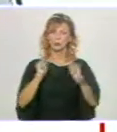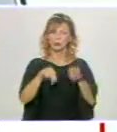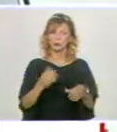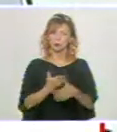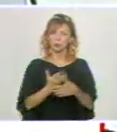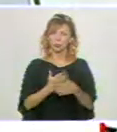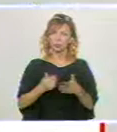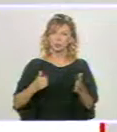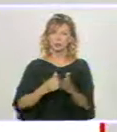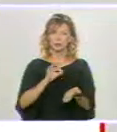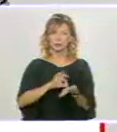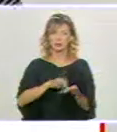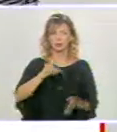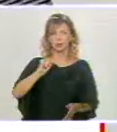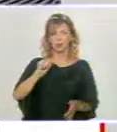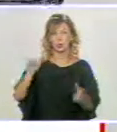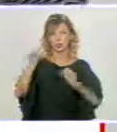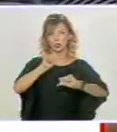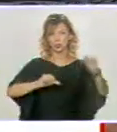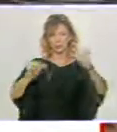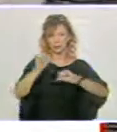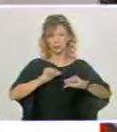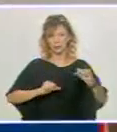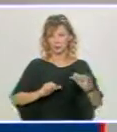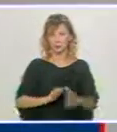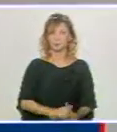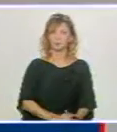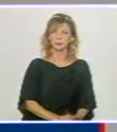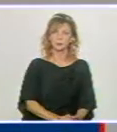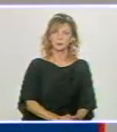pe 20 septembrie, termenul putând fi apoi prelungit până la sfârșitul anului.